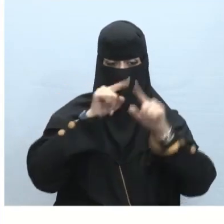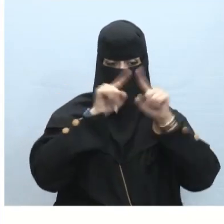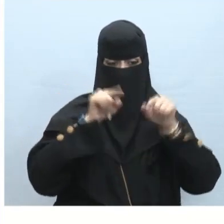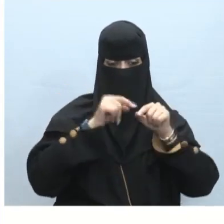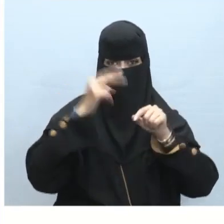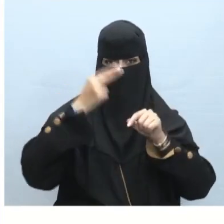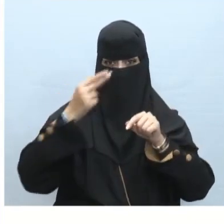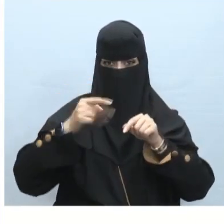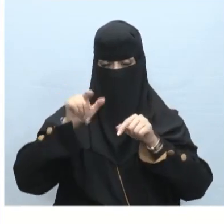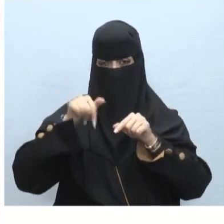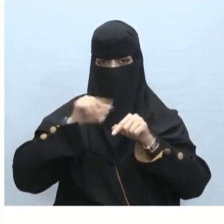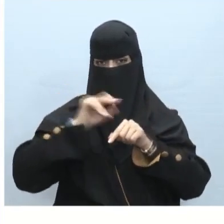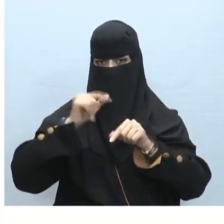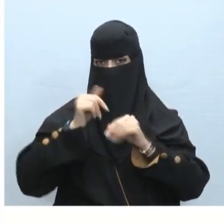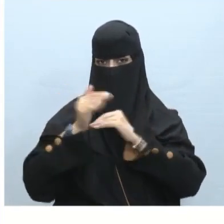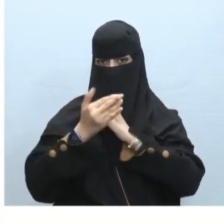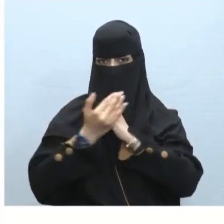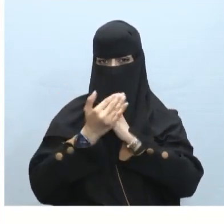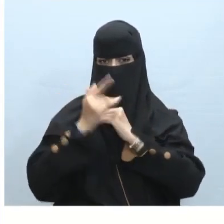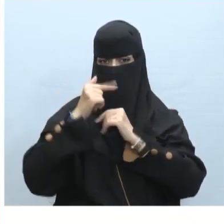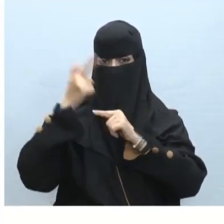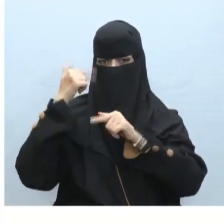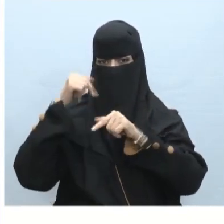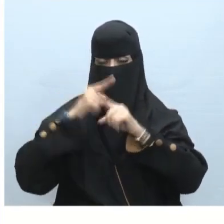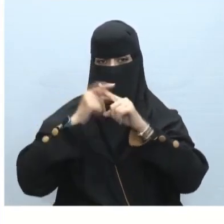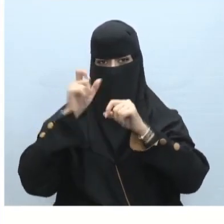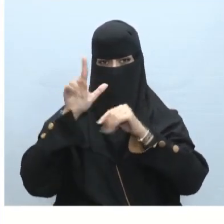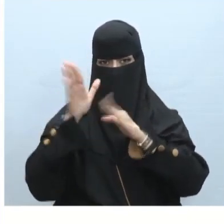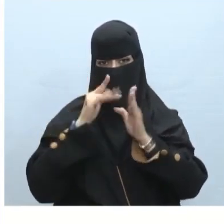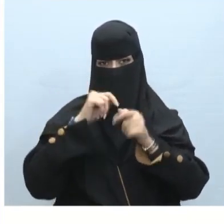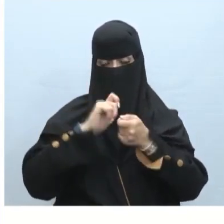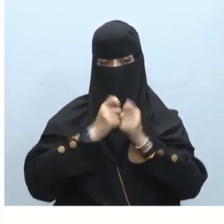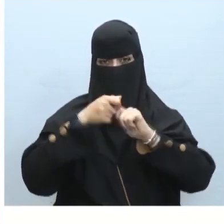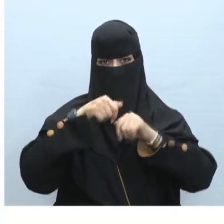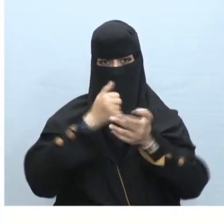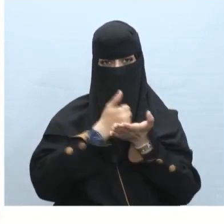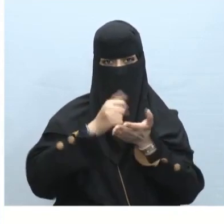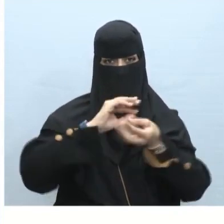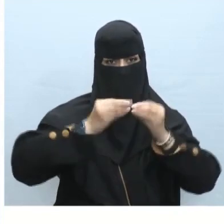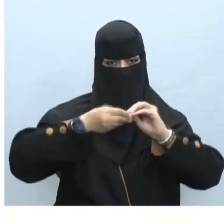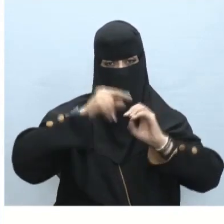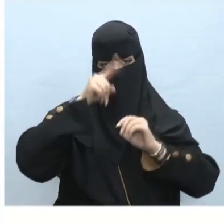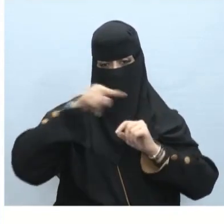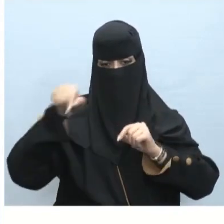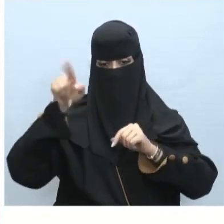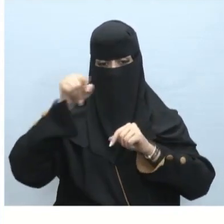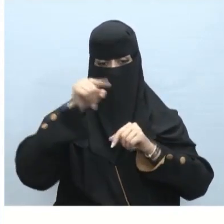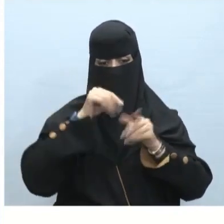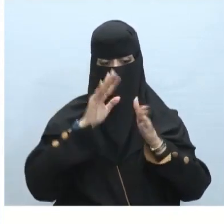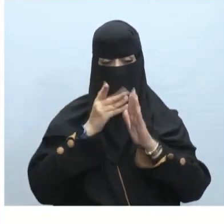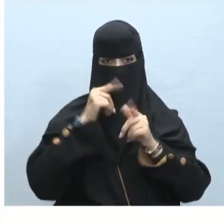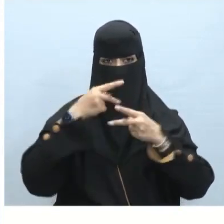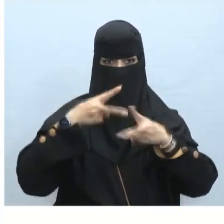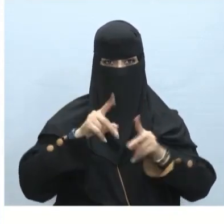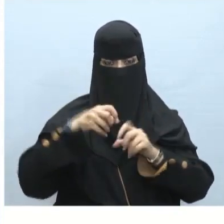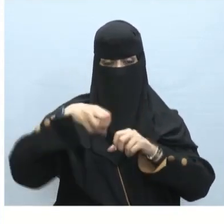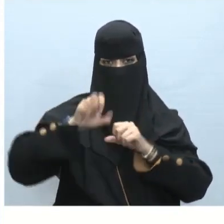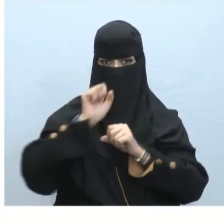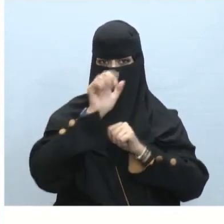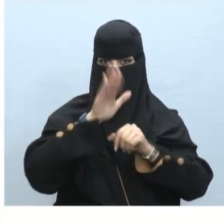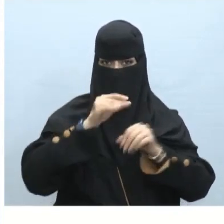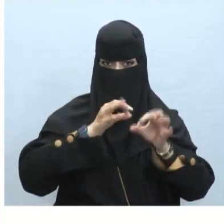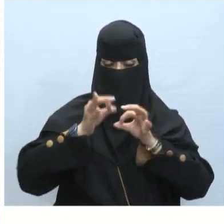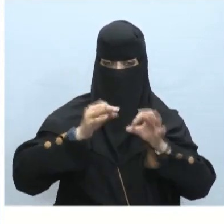تصميم كما تعلمت في برنامج مايكروسوفت اكسل لتغيير نمط ولون المخطط البيع لفتح الجزء الخاص